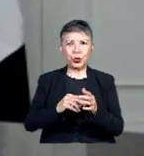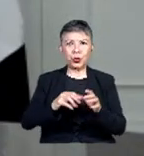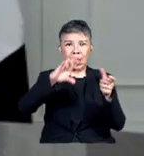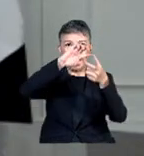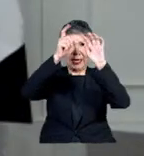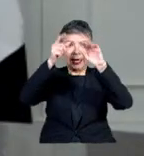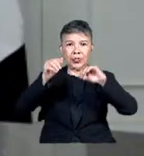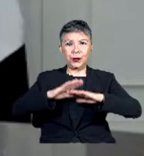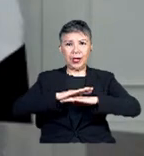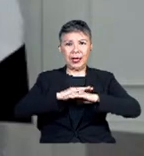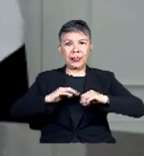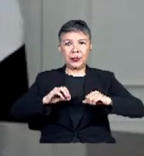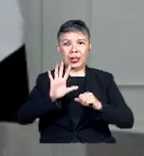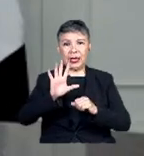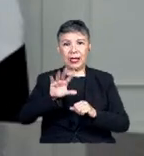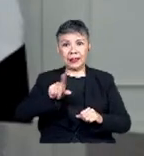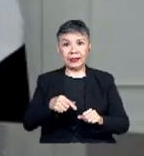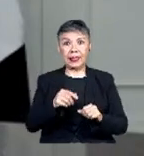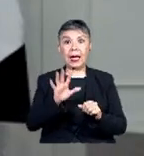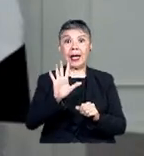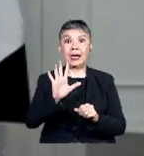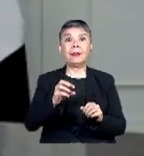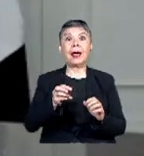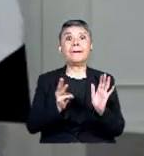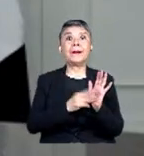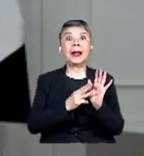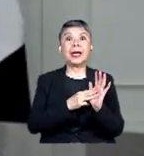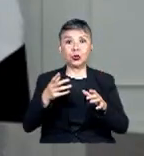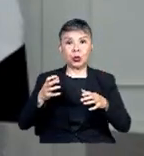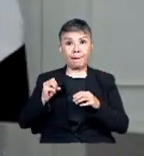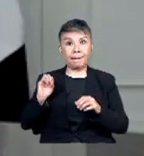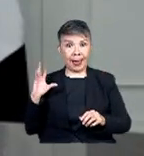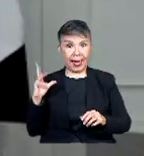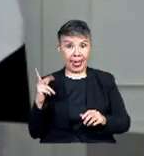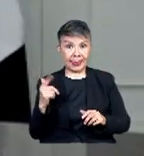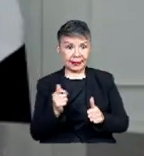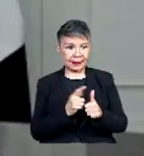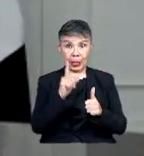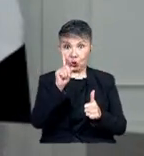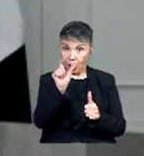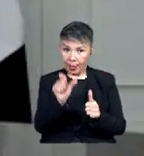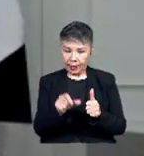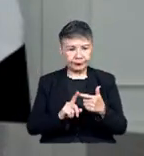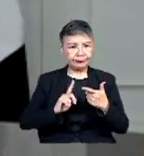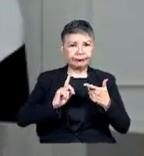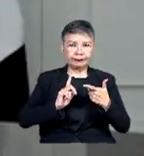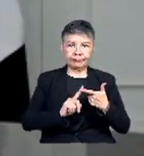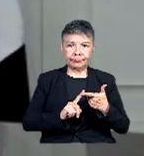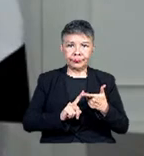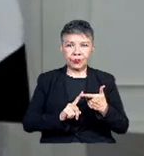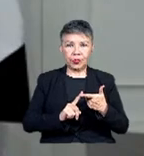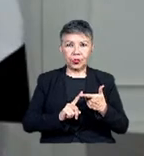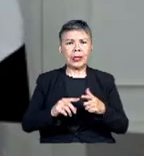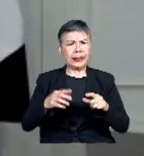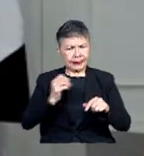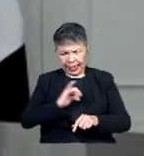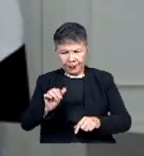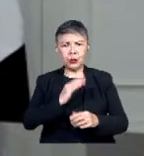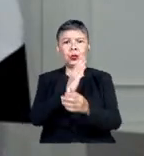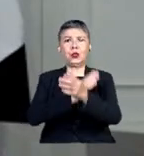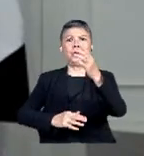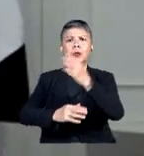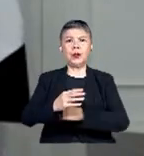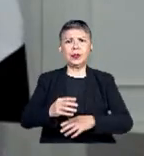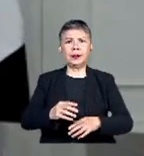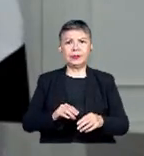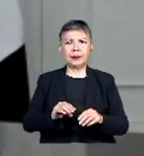Olimpiade itu 5,5 miliar peraih emas satu orang ya. Kemudian di Paralimpiade juga sama,